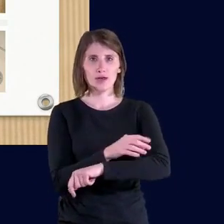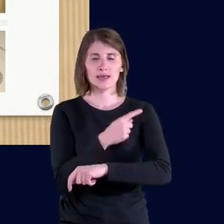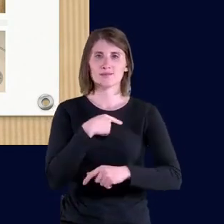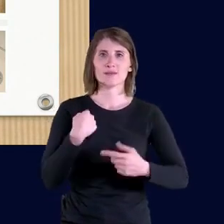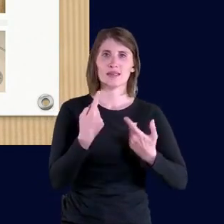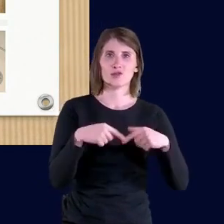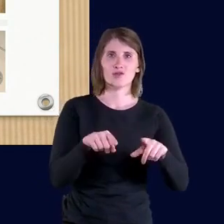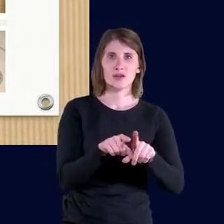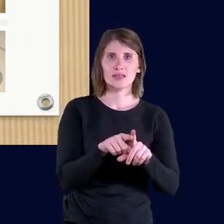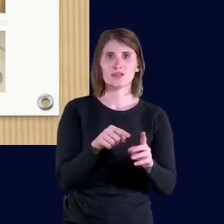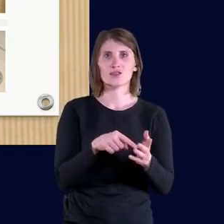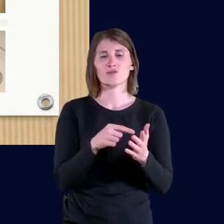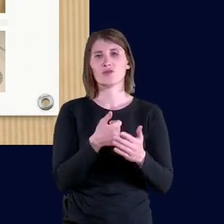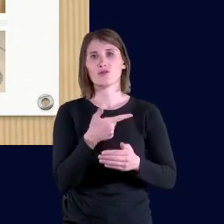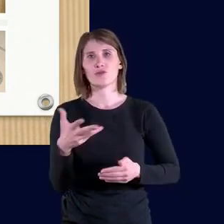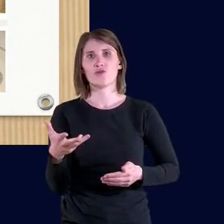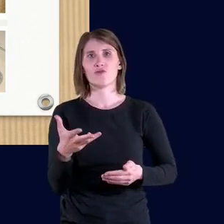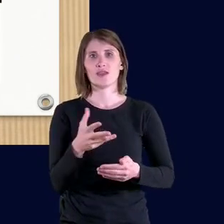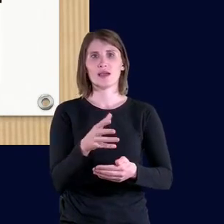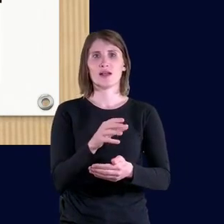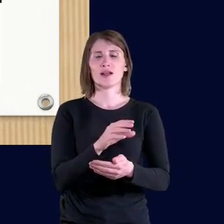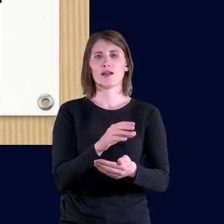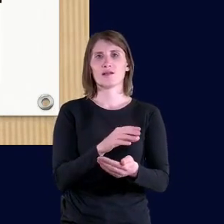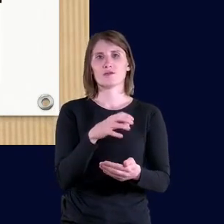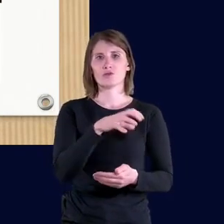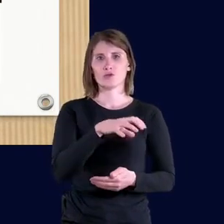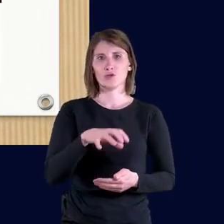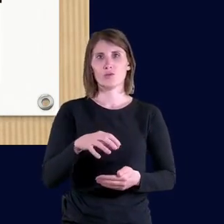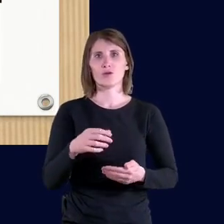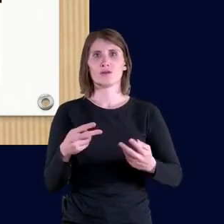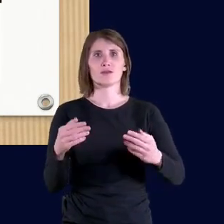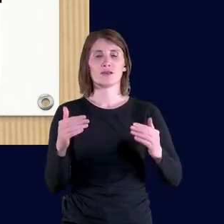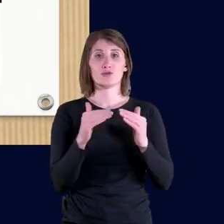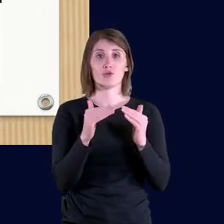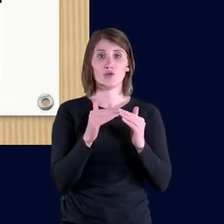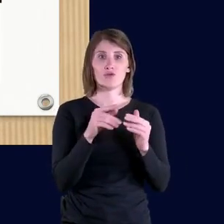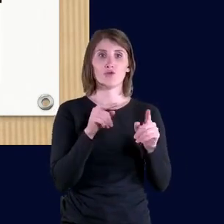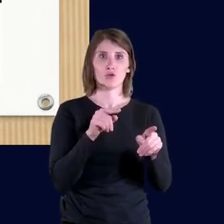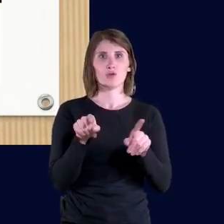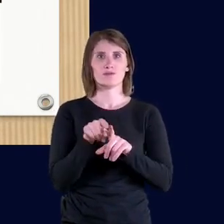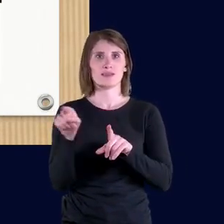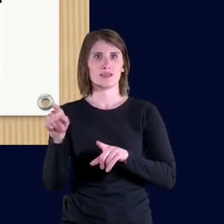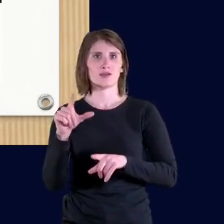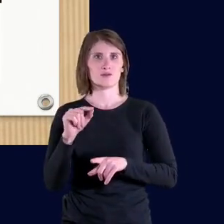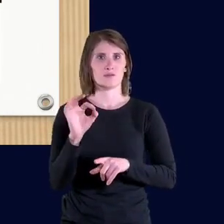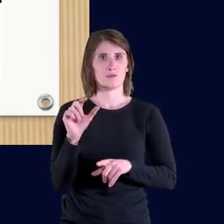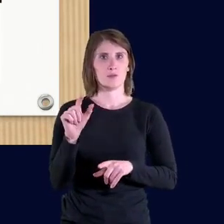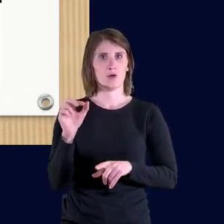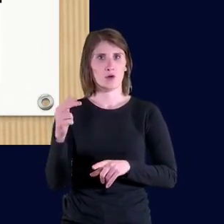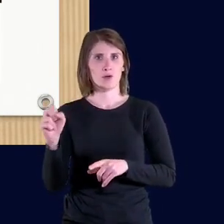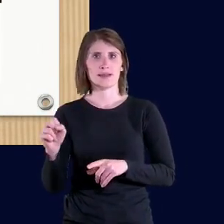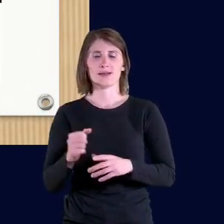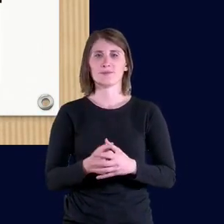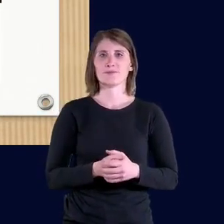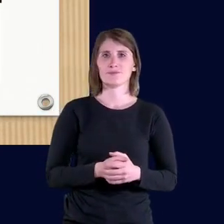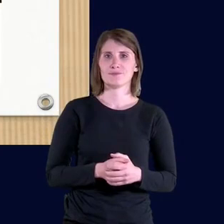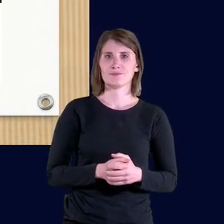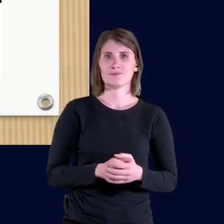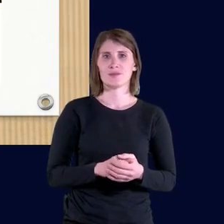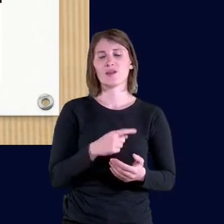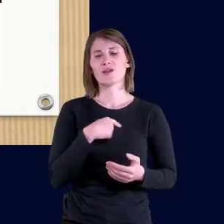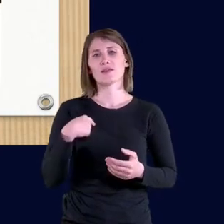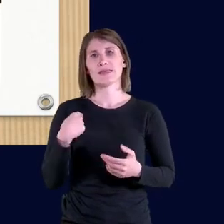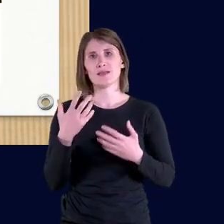realizowane były wiele zbiorów naszych jest równolegle udostępniane na Polonię i to co zawsze chcemy polecać dla